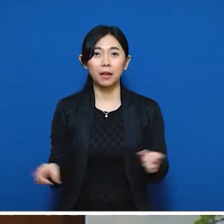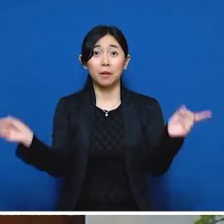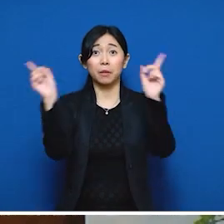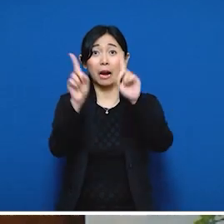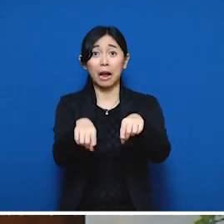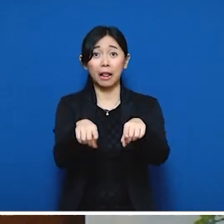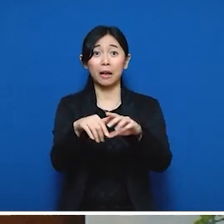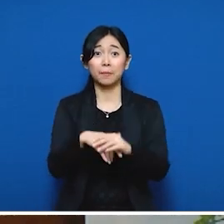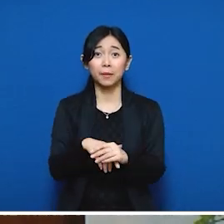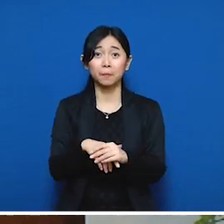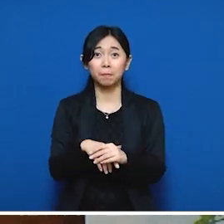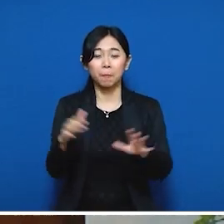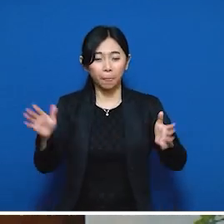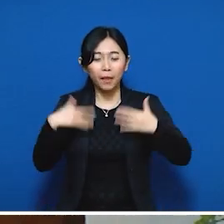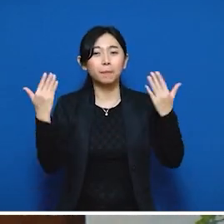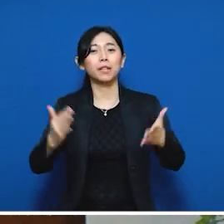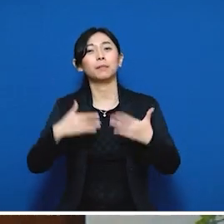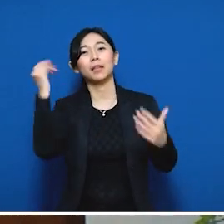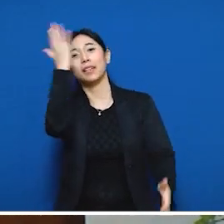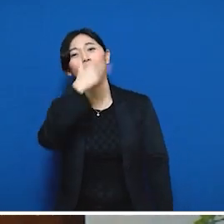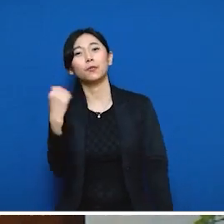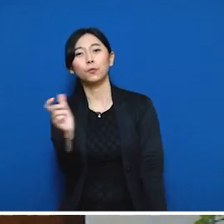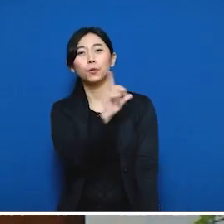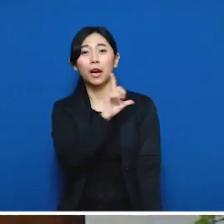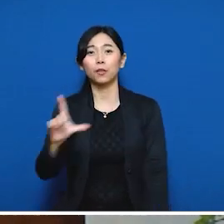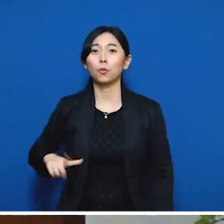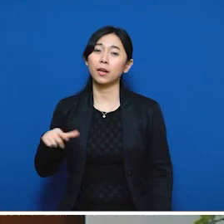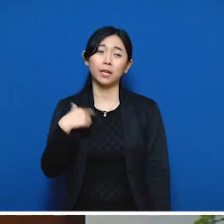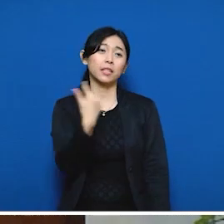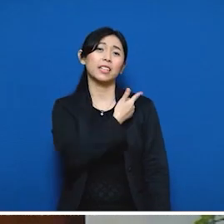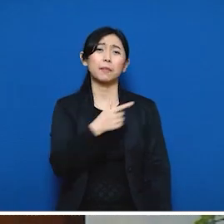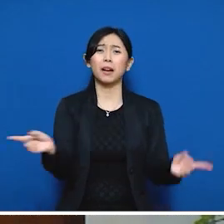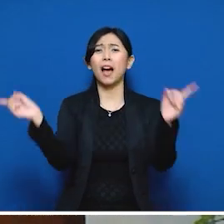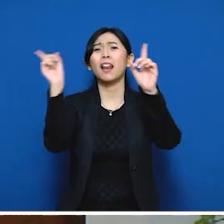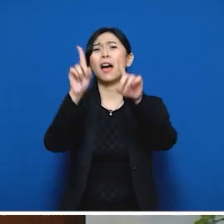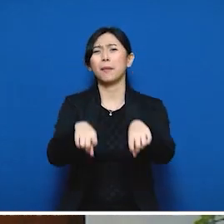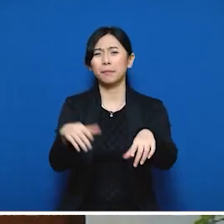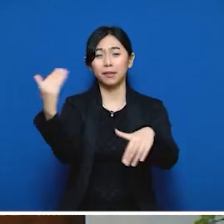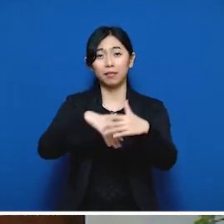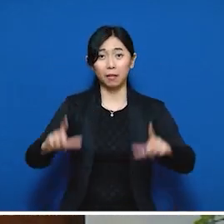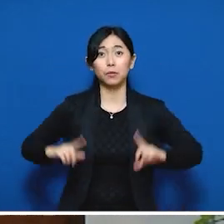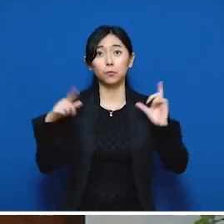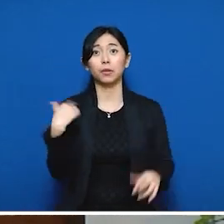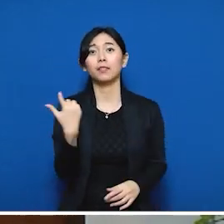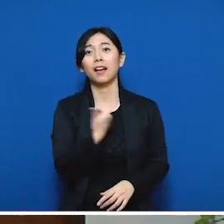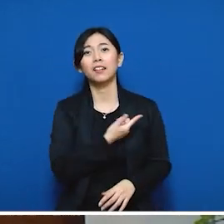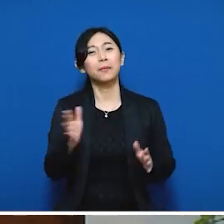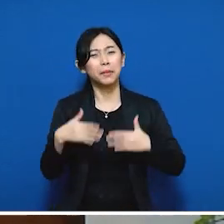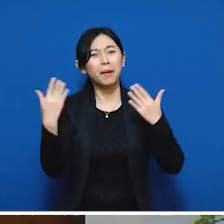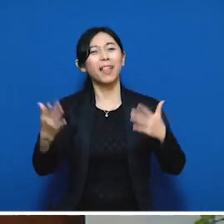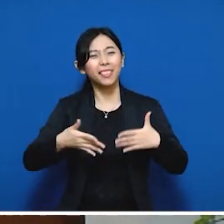pengalaman menikmati anugerah Tuhan kita alami dalam kehidupan kita masing-masing.